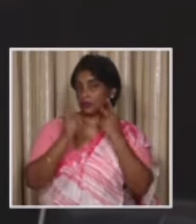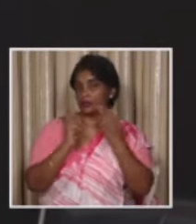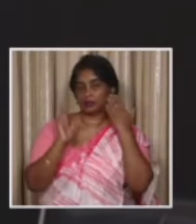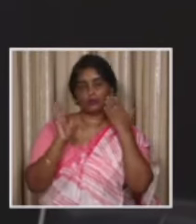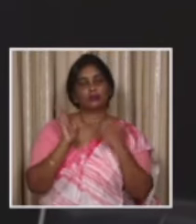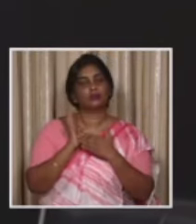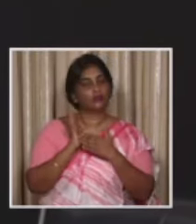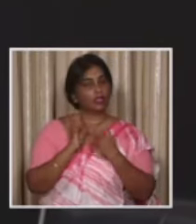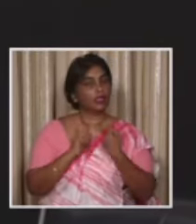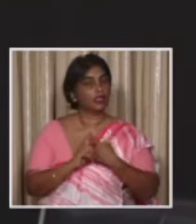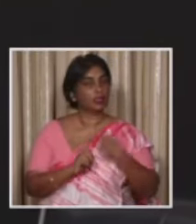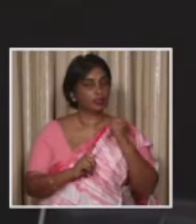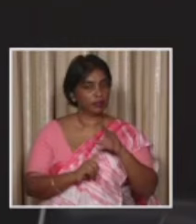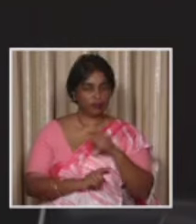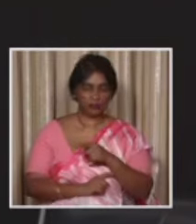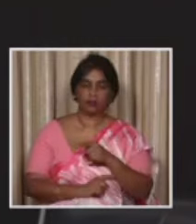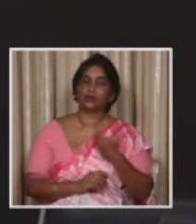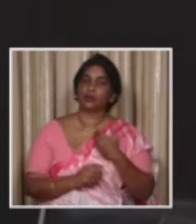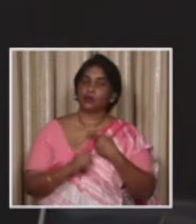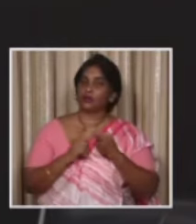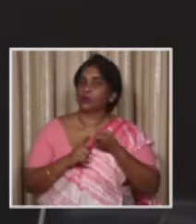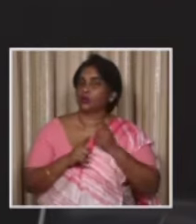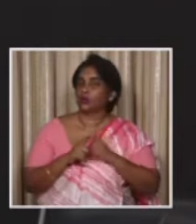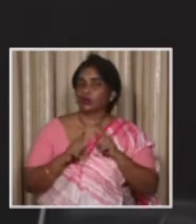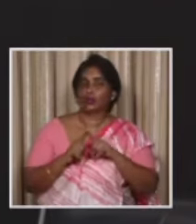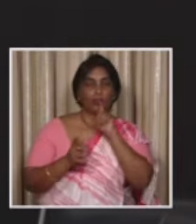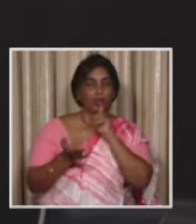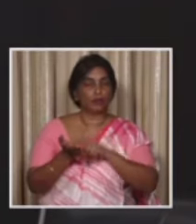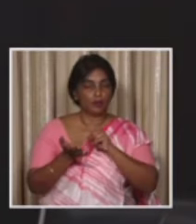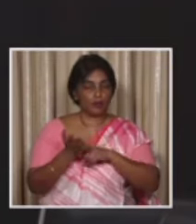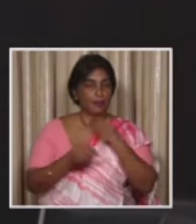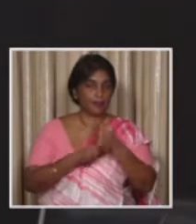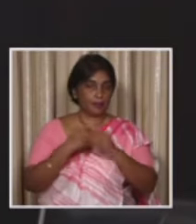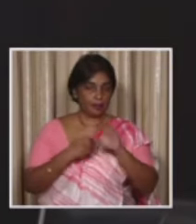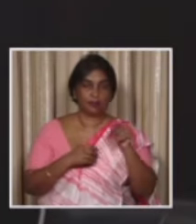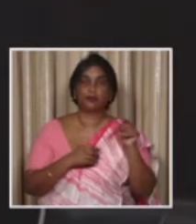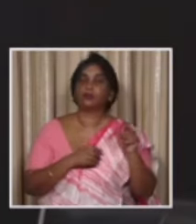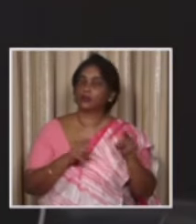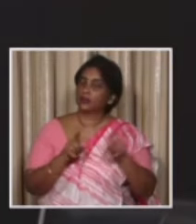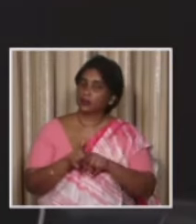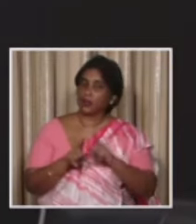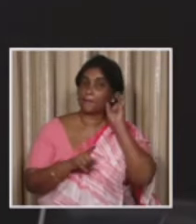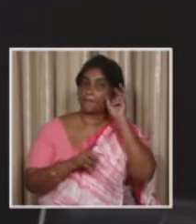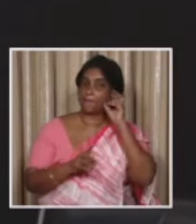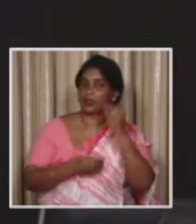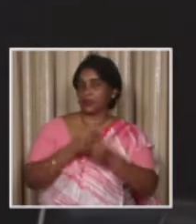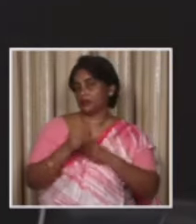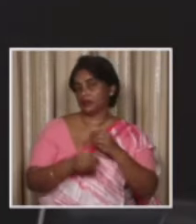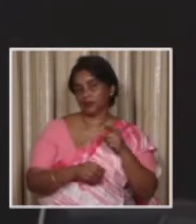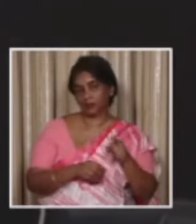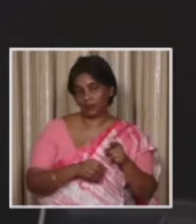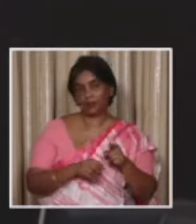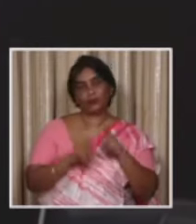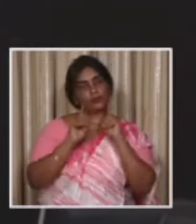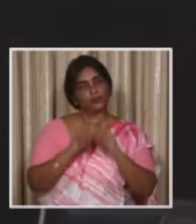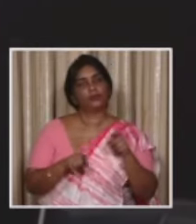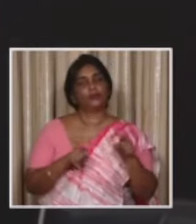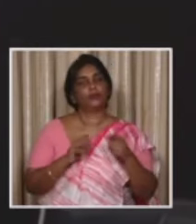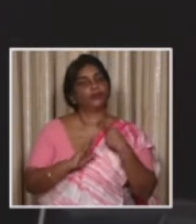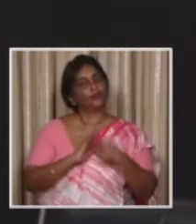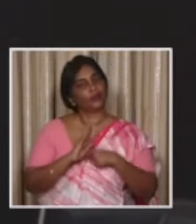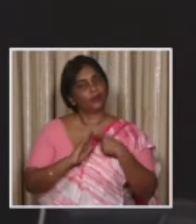ව්‍යාපාරේ දියුණු වෙනවනම් අපි උදාහරණයක් ගත්තොත් කුකුල්පස් නිෂ්පාදනය, ඒ වගේම බිත්තර නිෂ්පාදනය, ඒ වගේම මේ